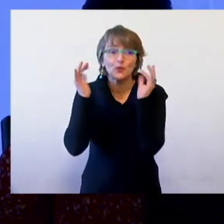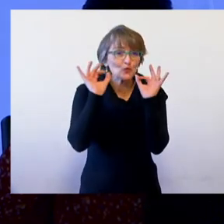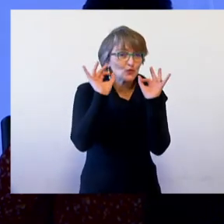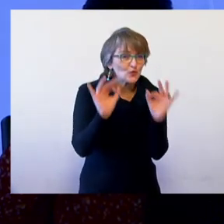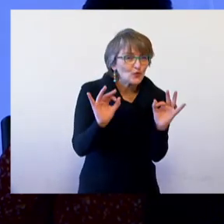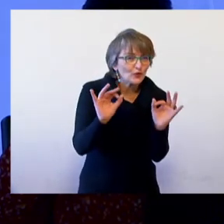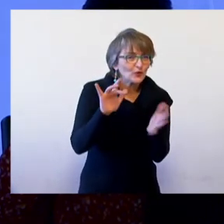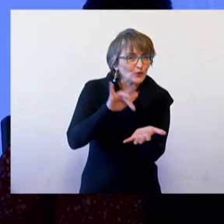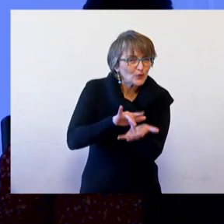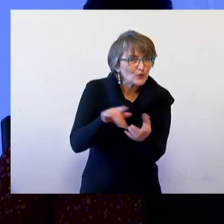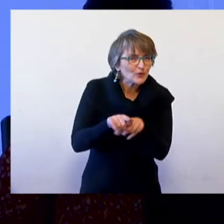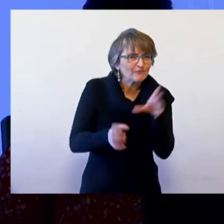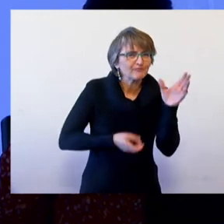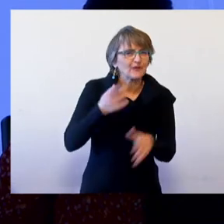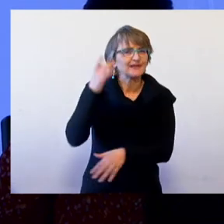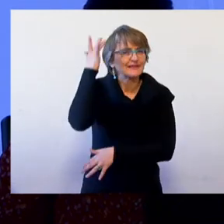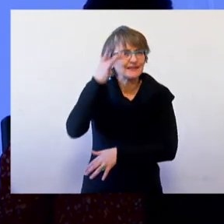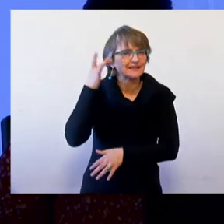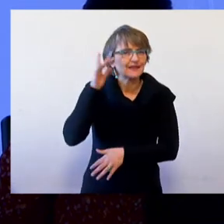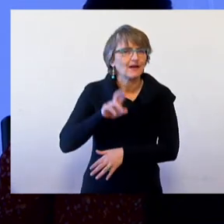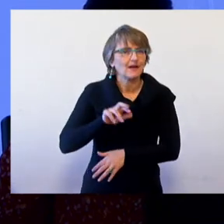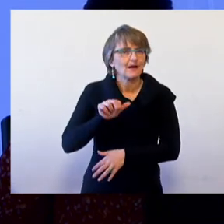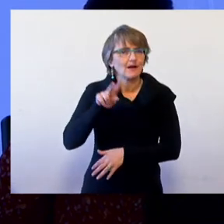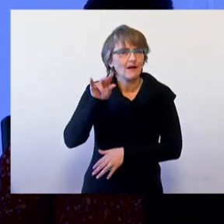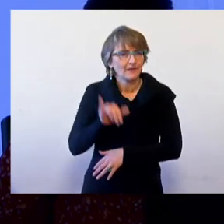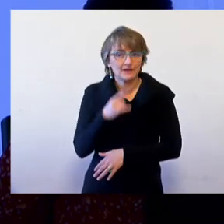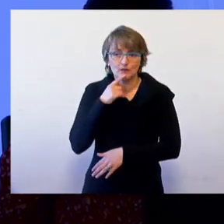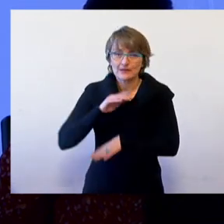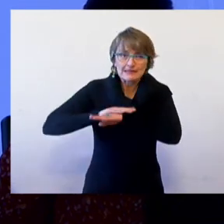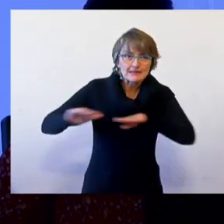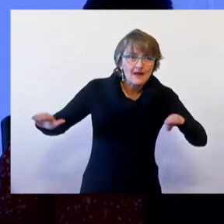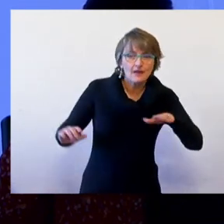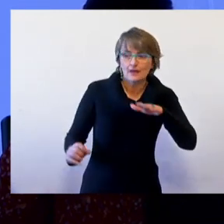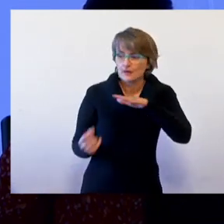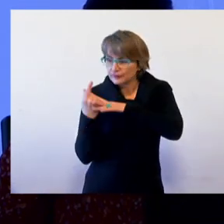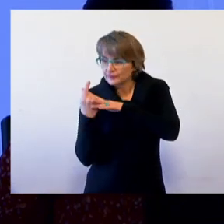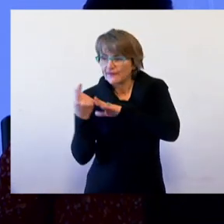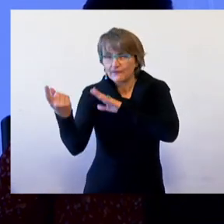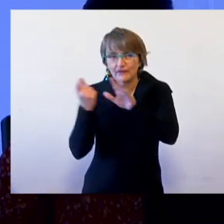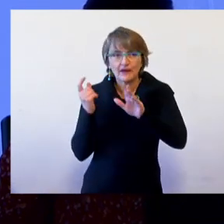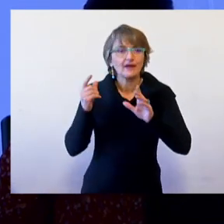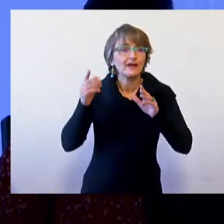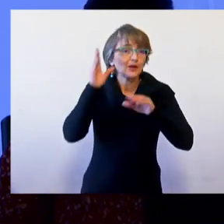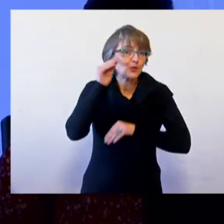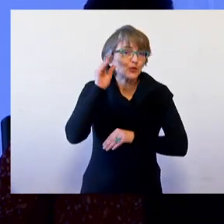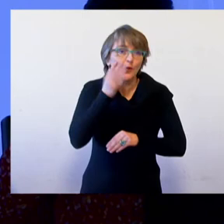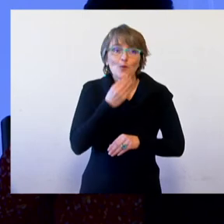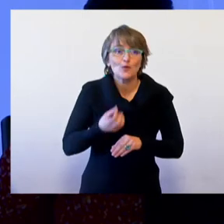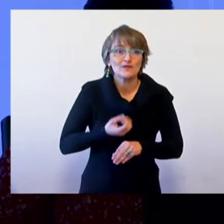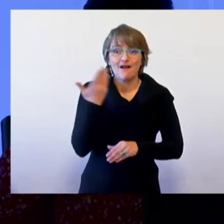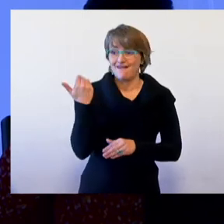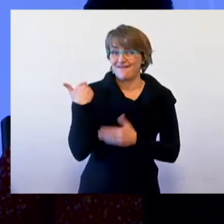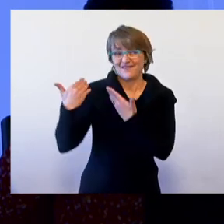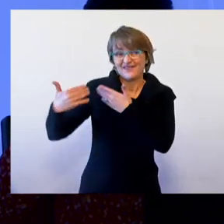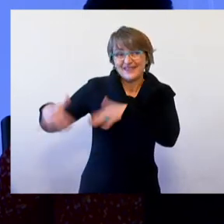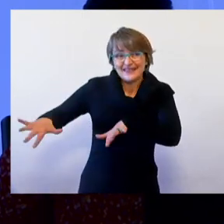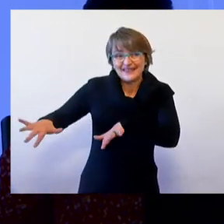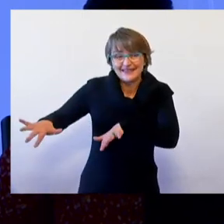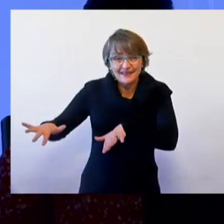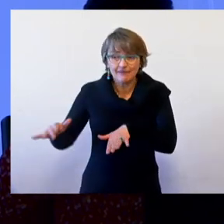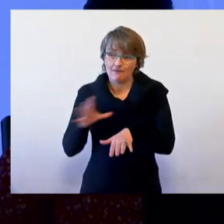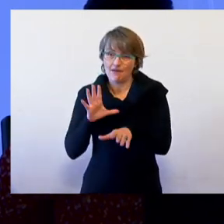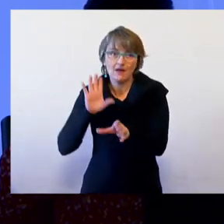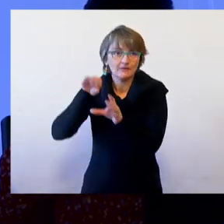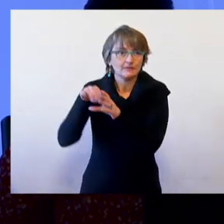relève, Saint-Ravi, c'est notre soutien à la scène émergente, aux étudiants de l'École des Beaux-Arts en sortie. Voilà, et nous continuons, et vous avez précisé